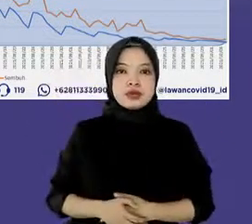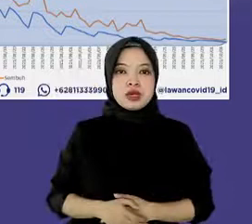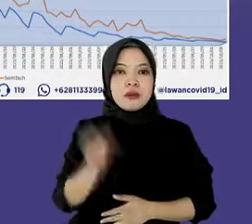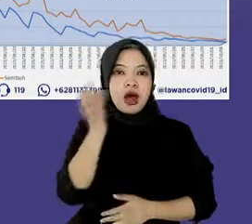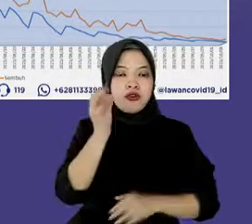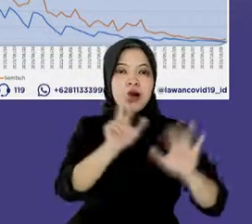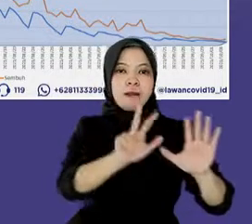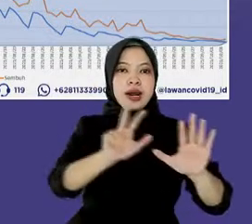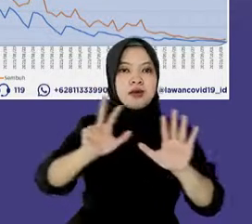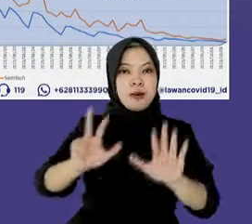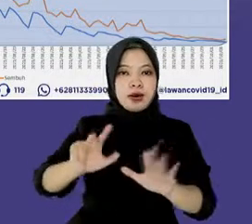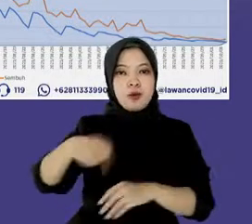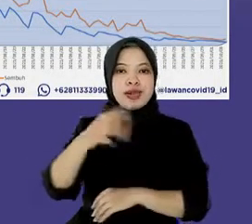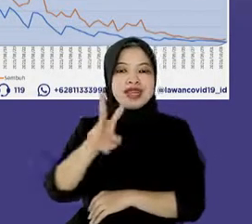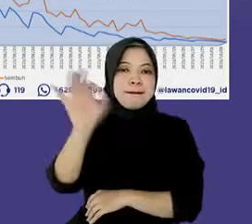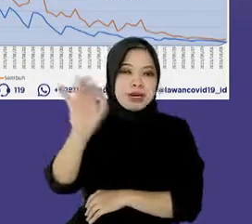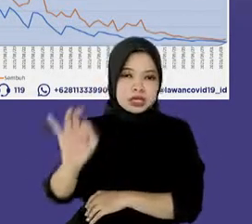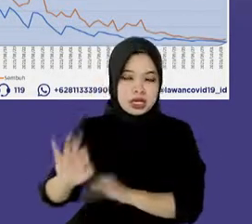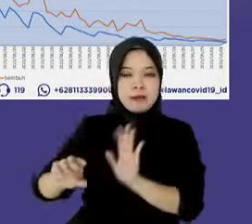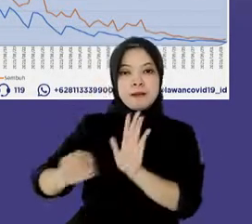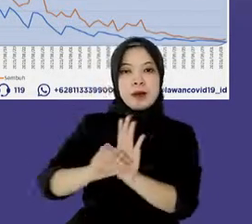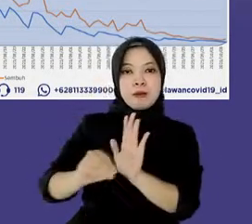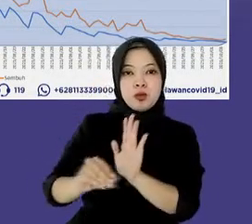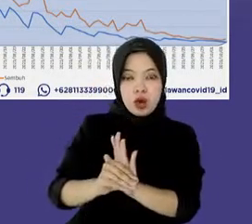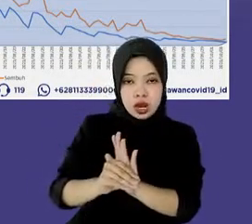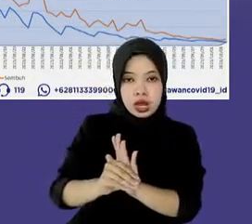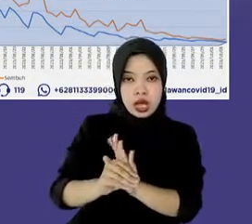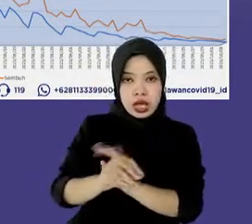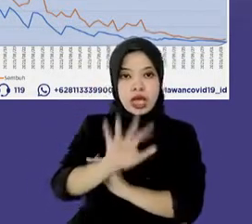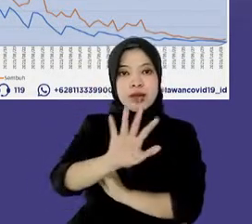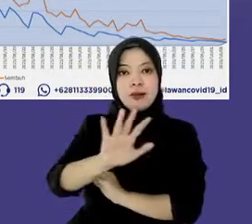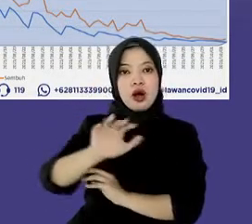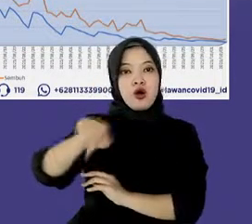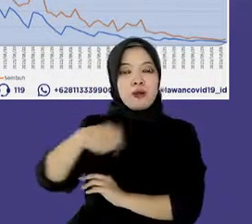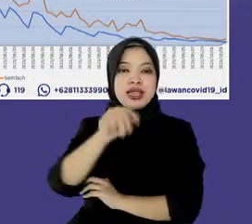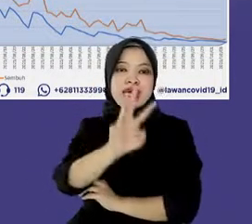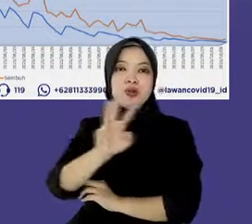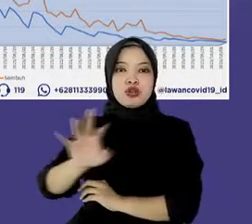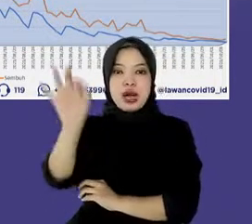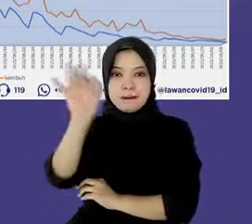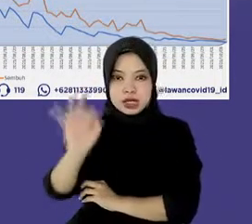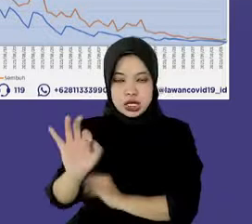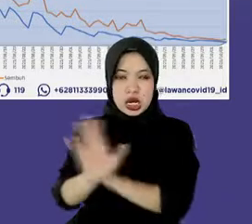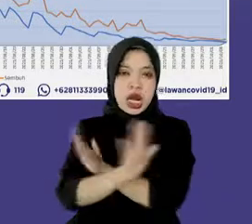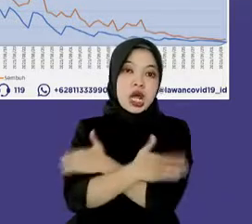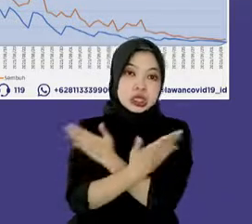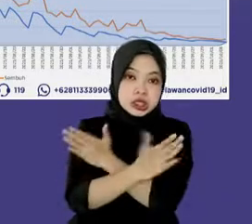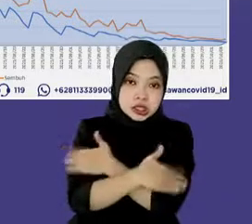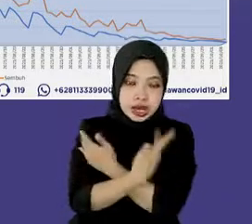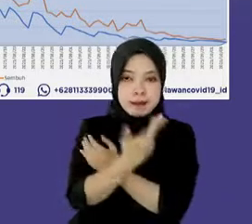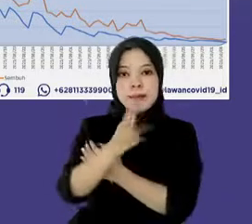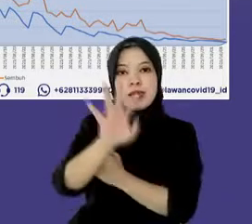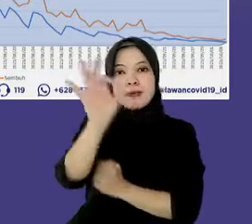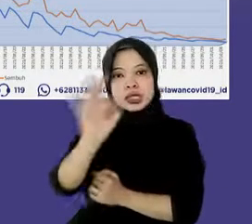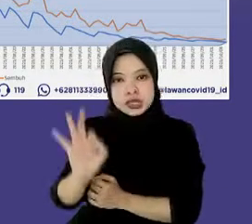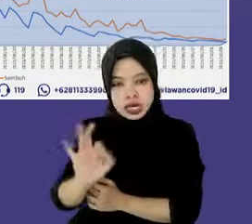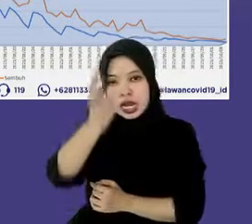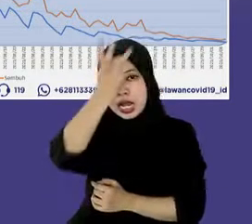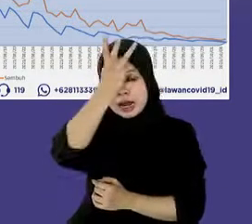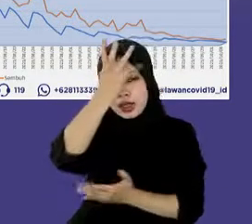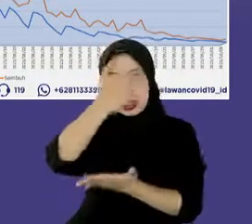8,85 3% kemudian Papua 5,30 3% Aceh 4%